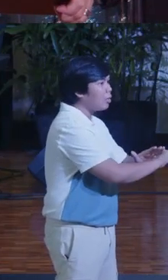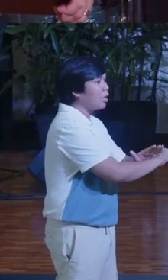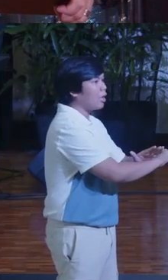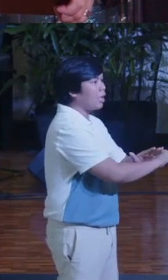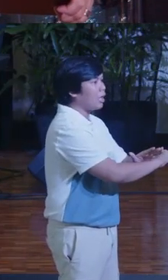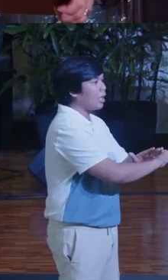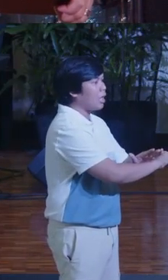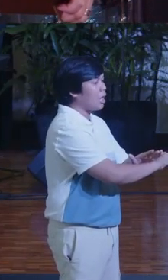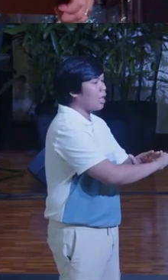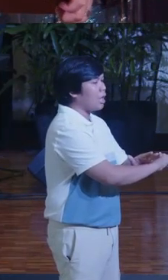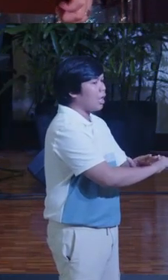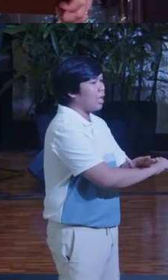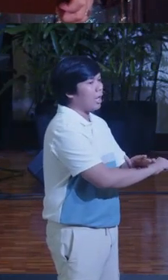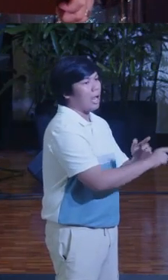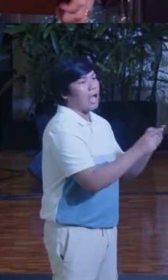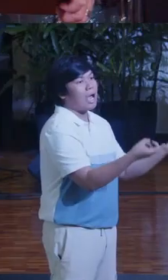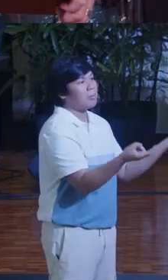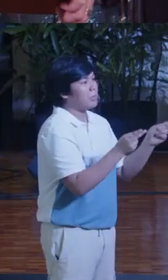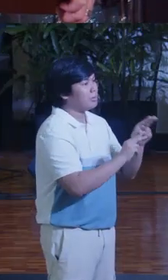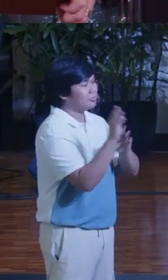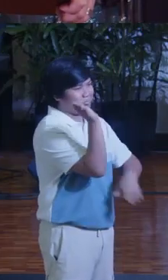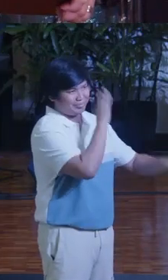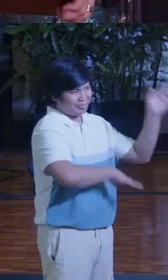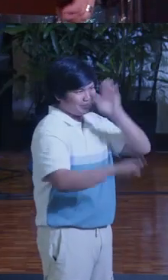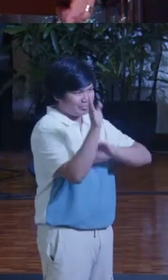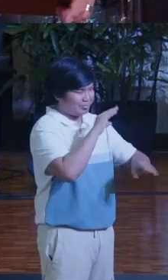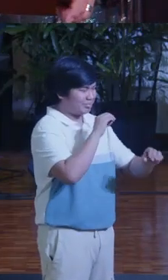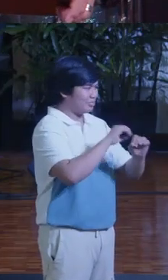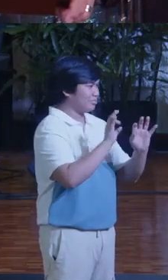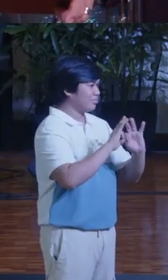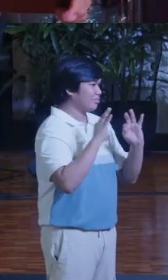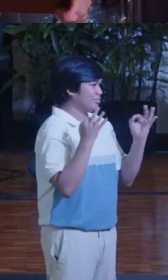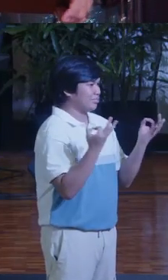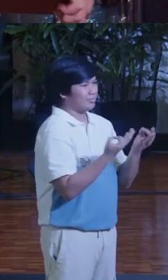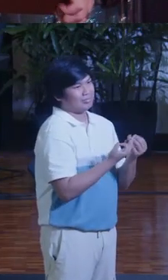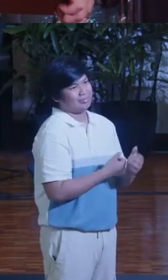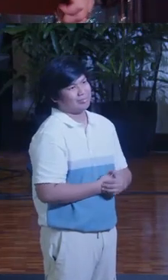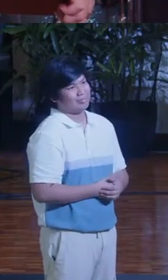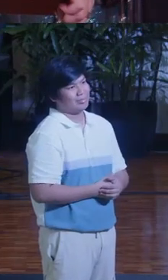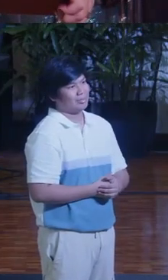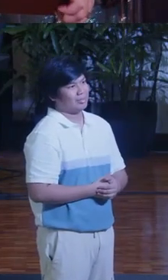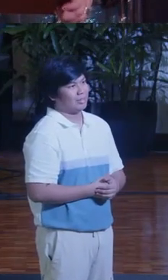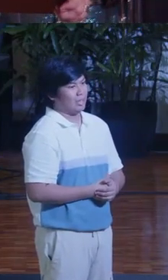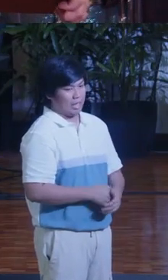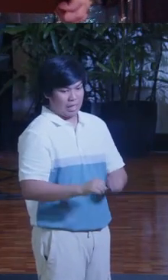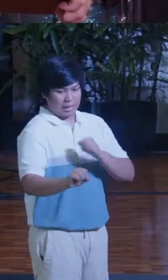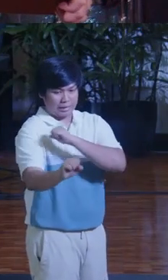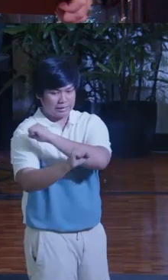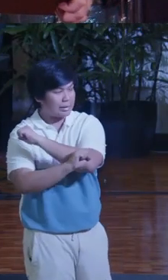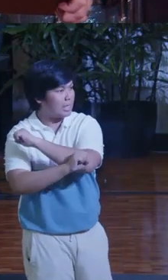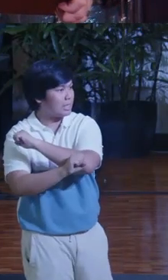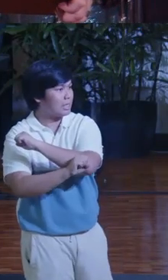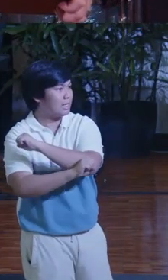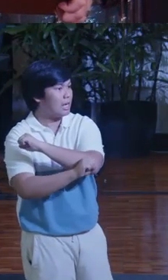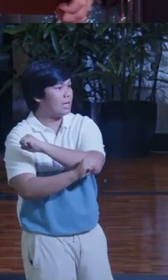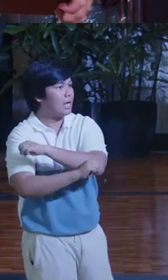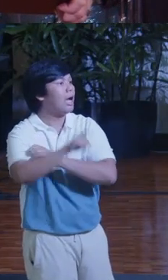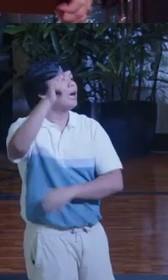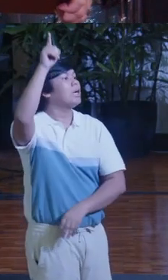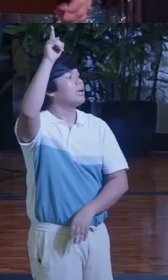at siya ay nagkaroon ng anak na si Ishmael at ang anak kay Sarah ay pinanganak ayon sa